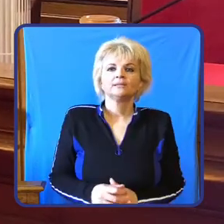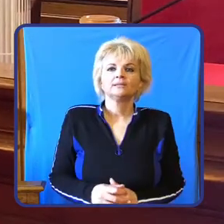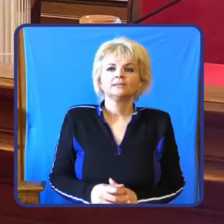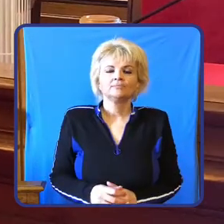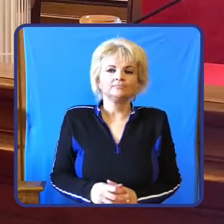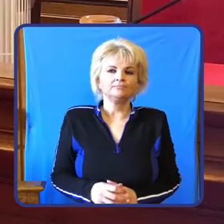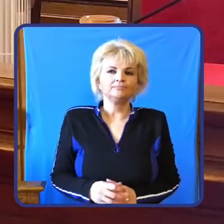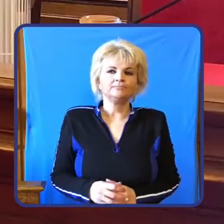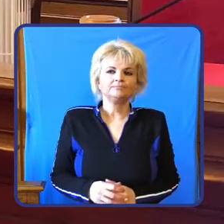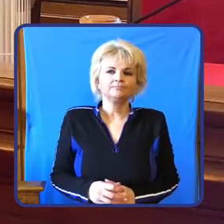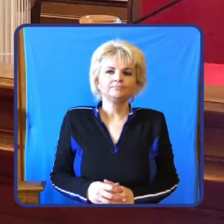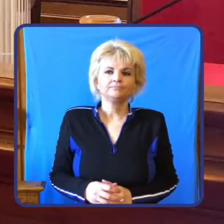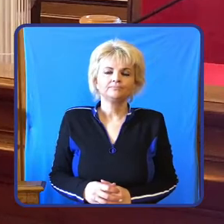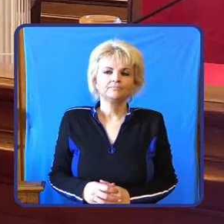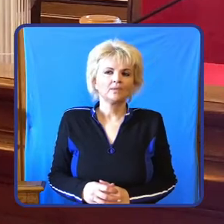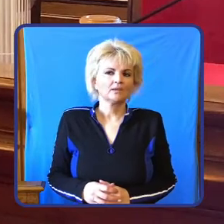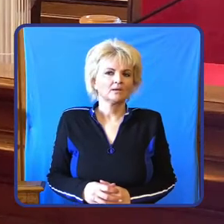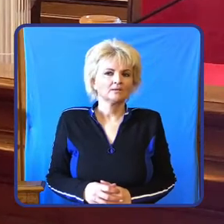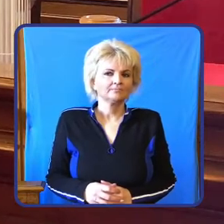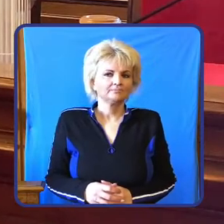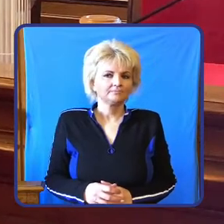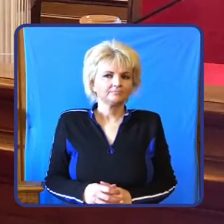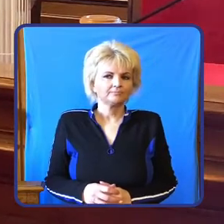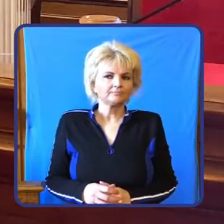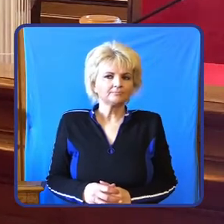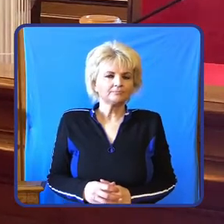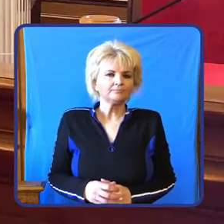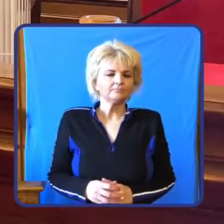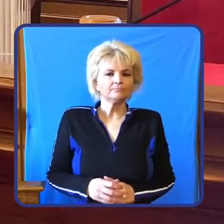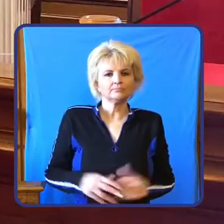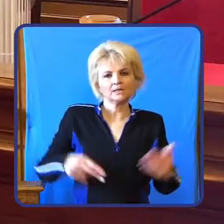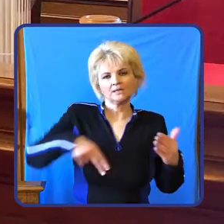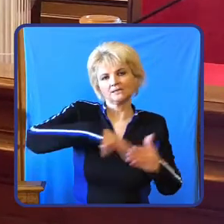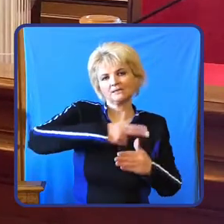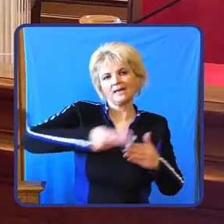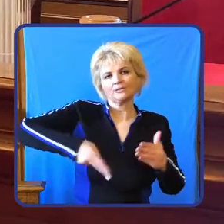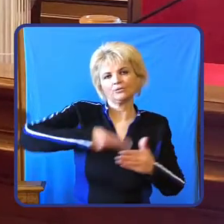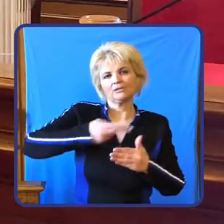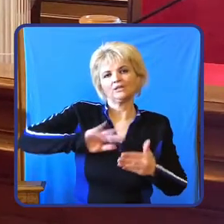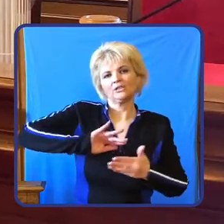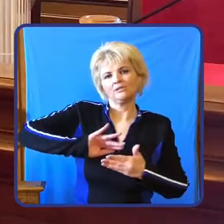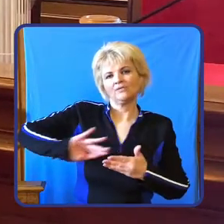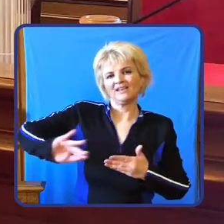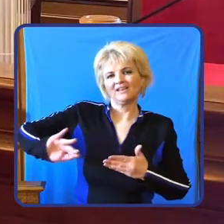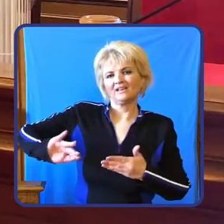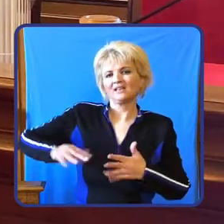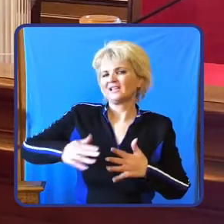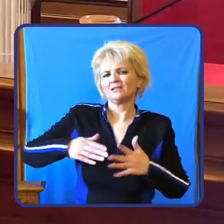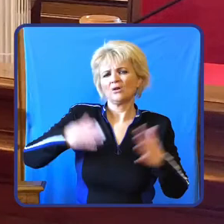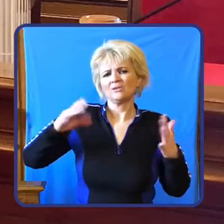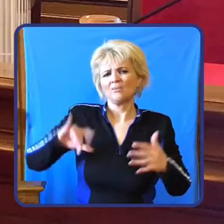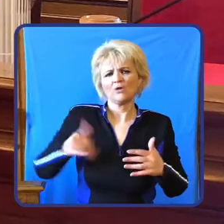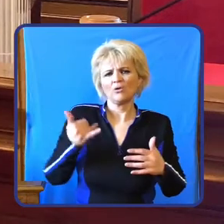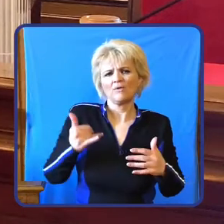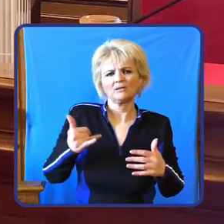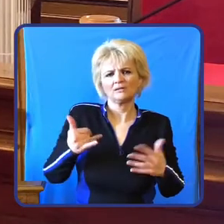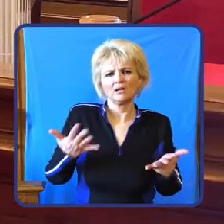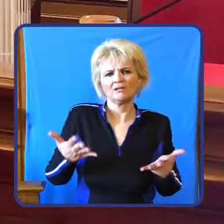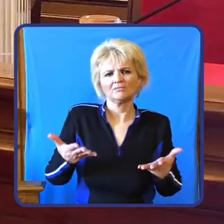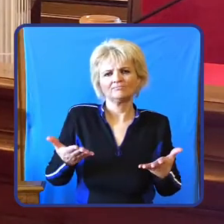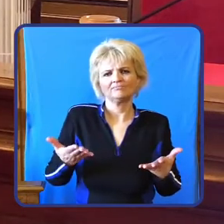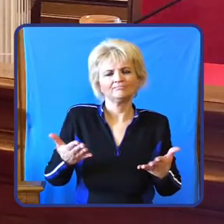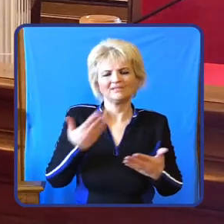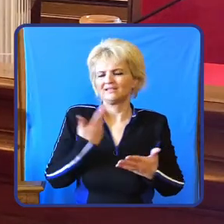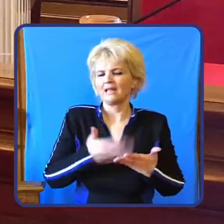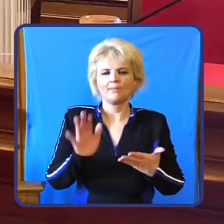tehát talomba rakja a szerződését. Szóval óriási bajok vannak, na, csak azt akarom mondani itt a háttérben. Nem